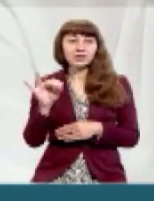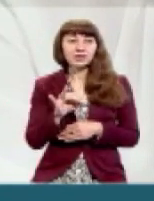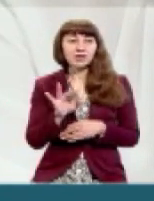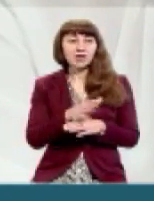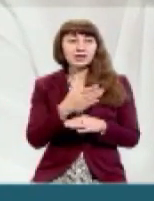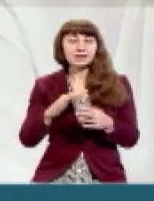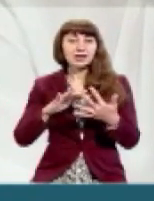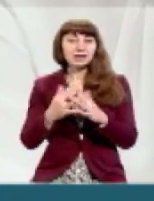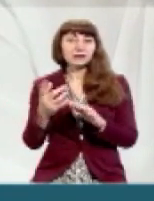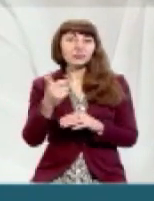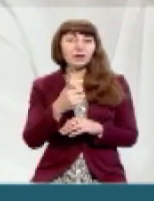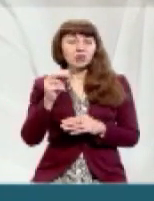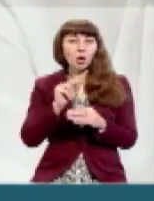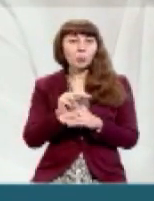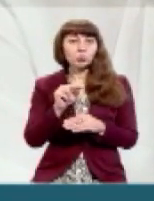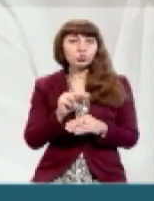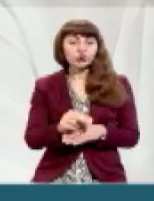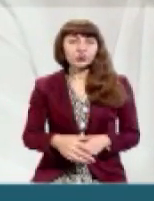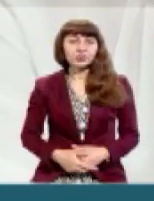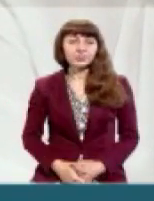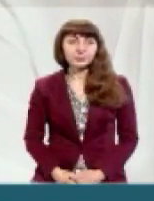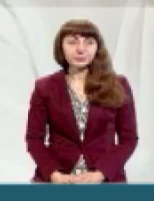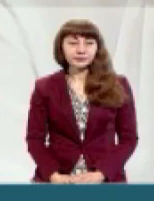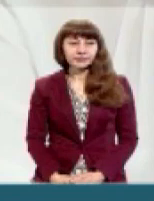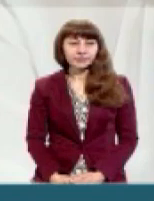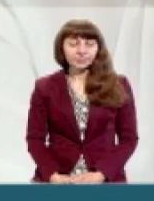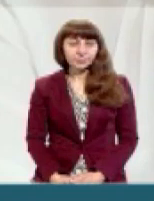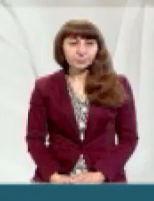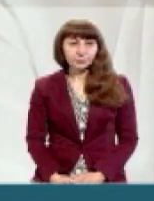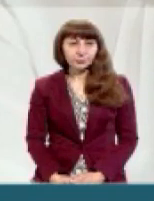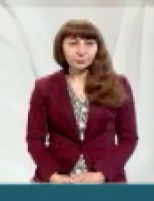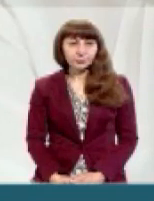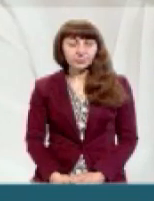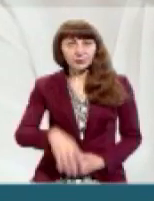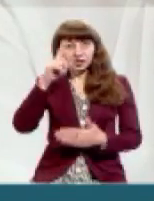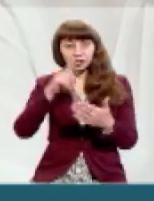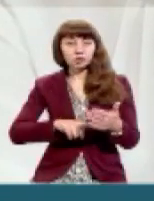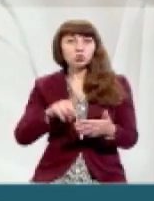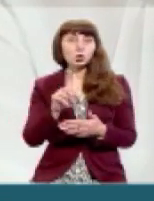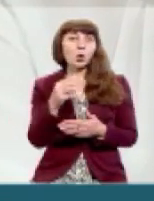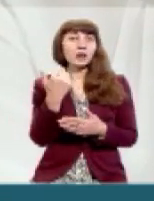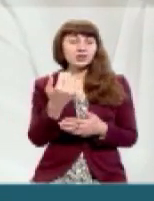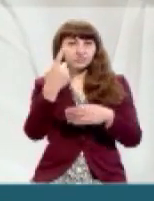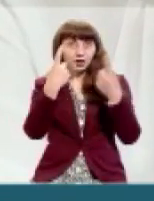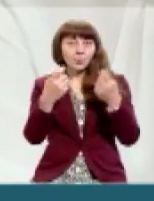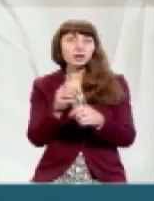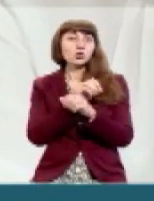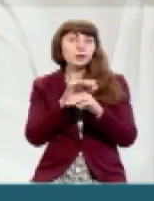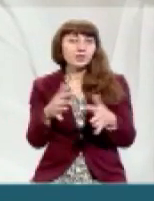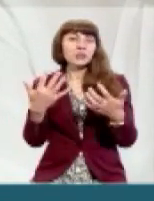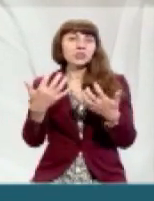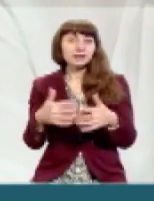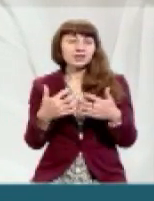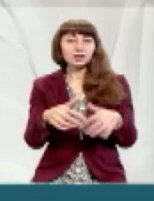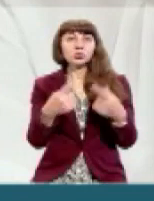отделов сельского хозяйства обучены и Мы надеемся что они эту информацию транслировали дальше и